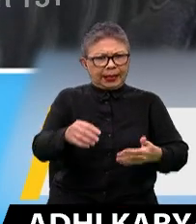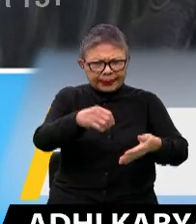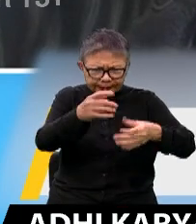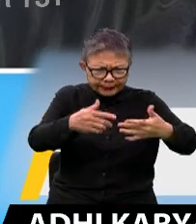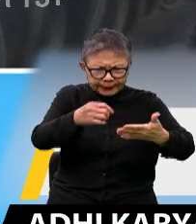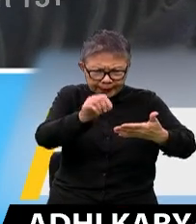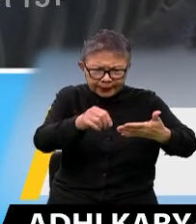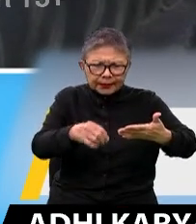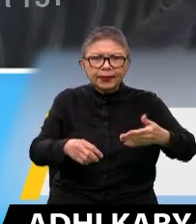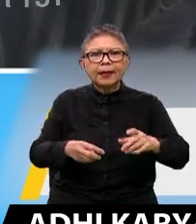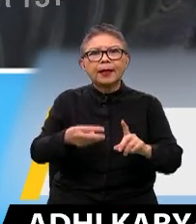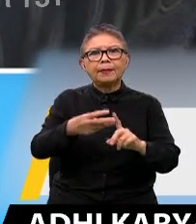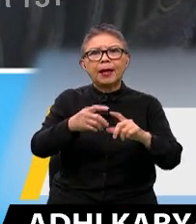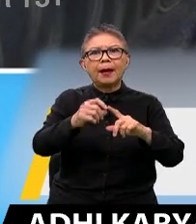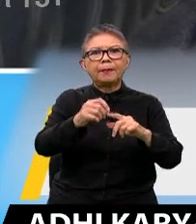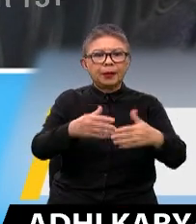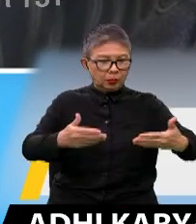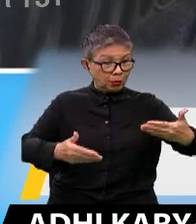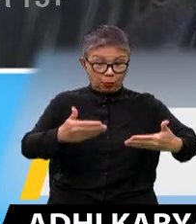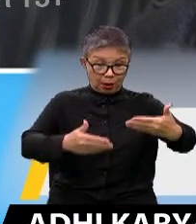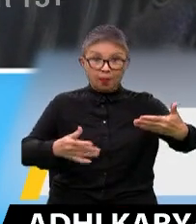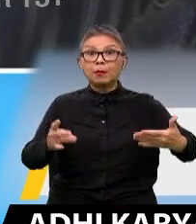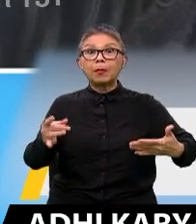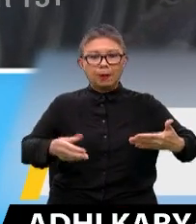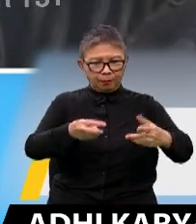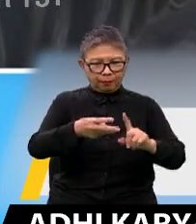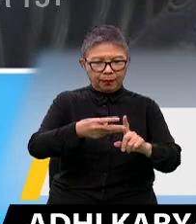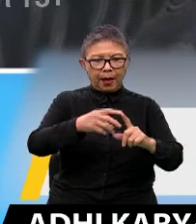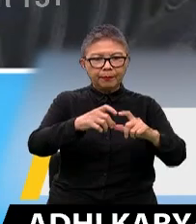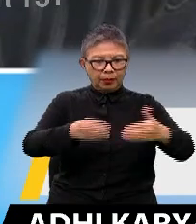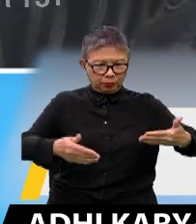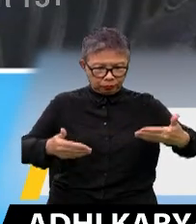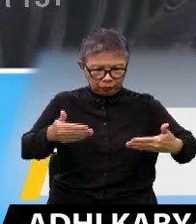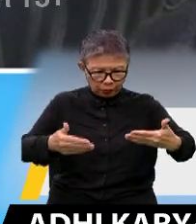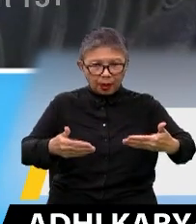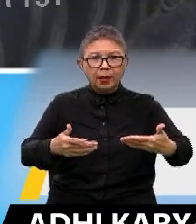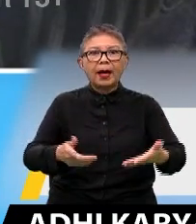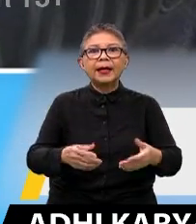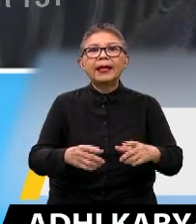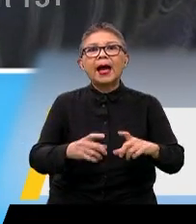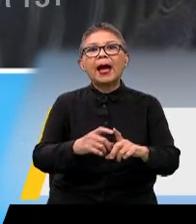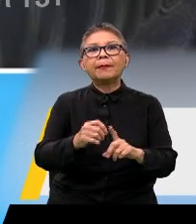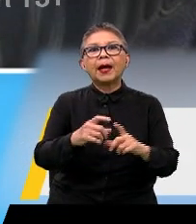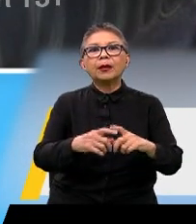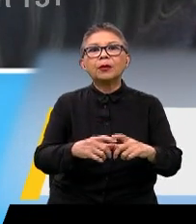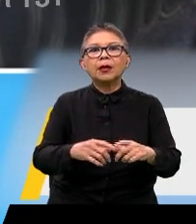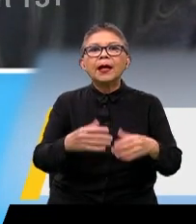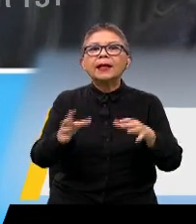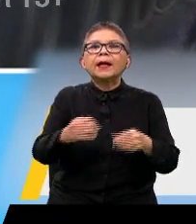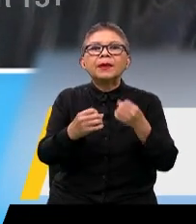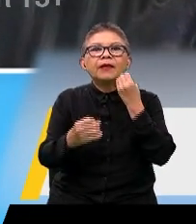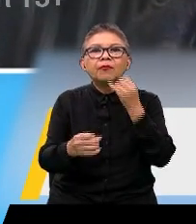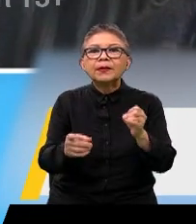berdasarkan BAP, ini bisa di-cross-check melalui BAP ya Mbak. Nah, dari mana saudari Amanda ini mendapatkan info